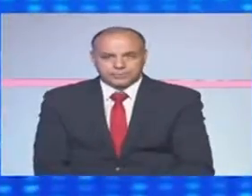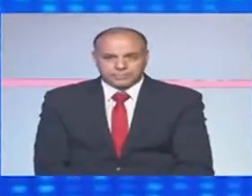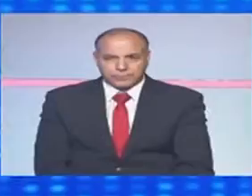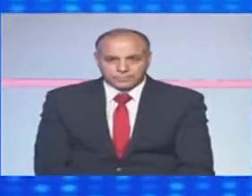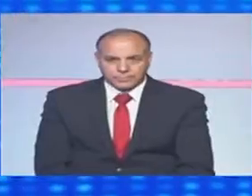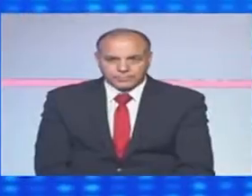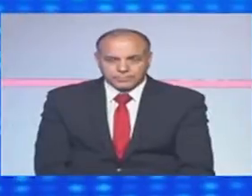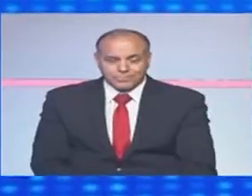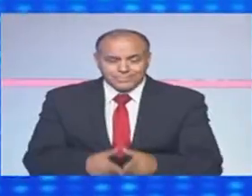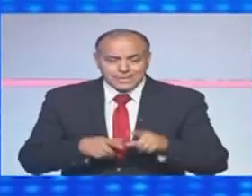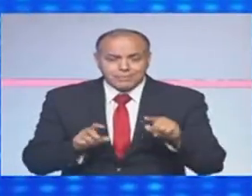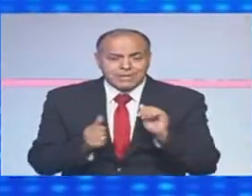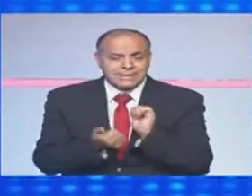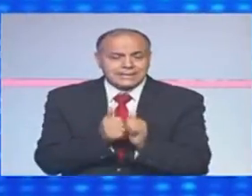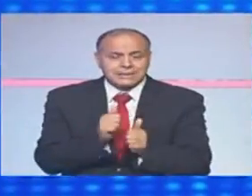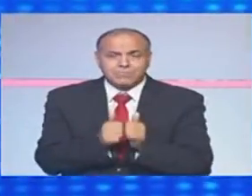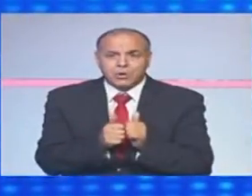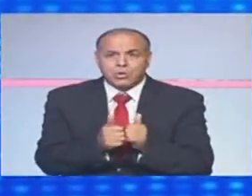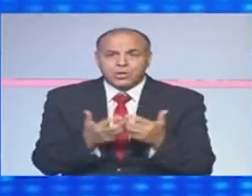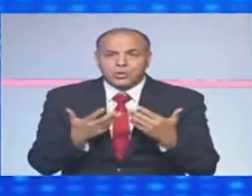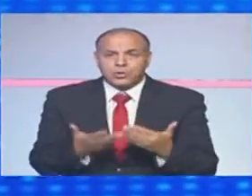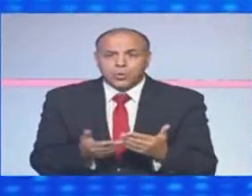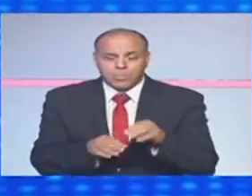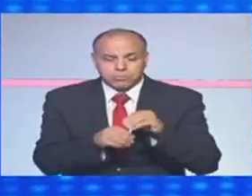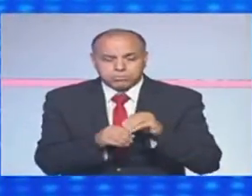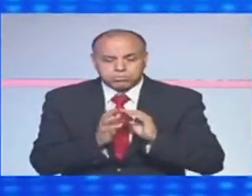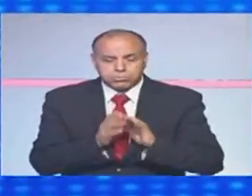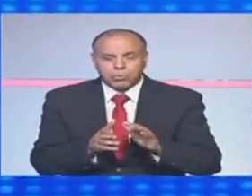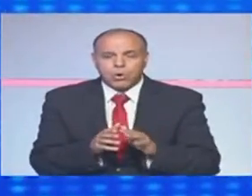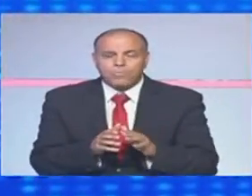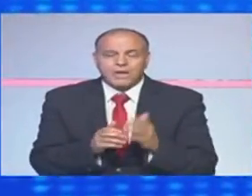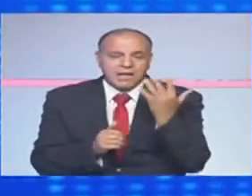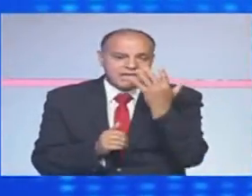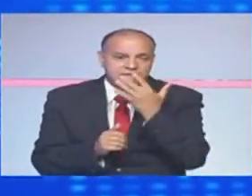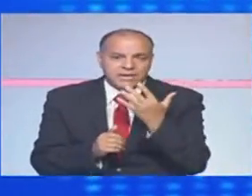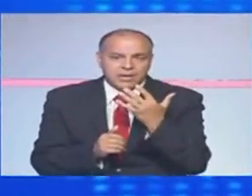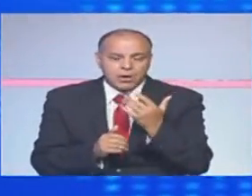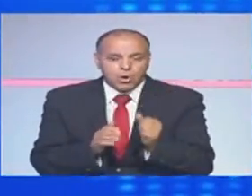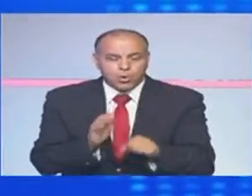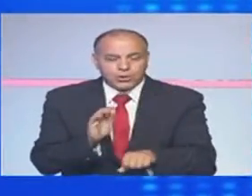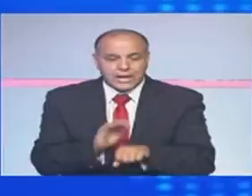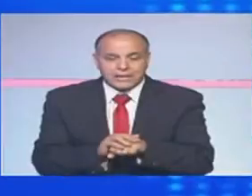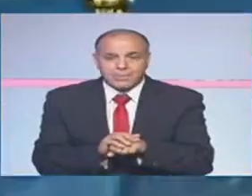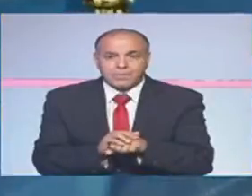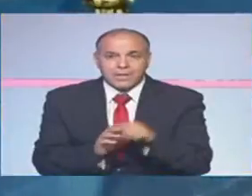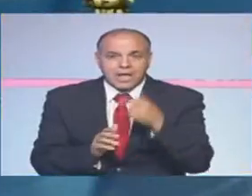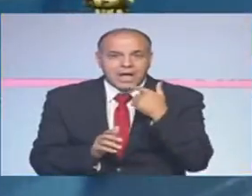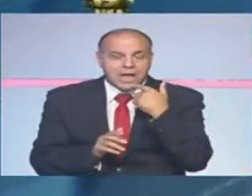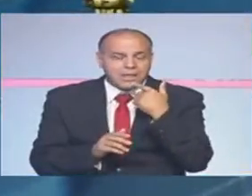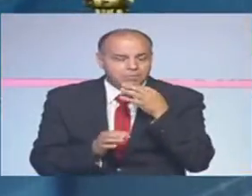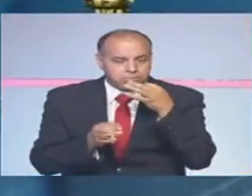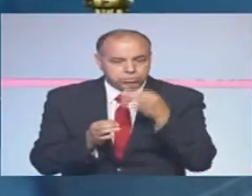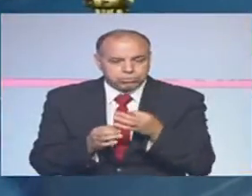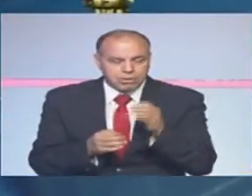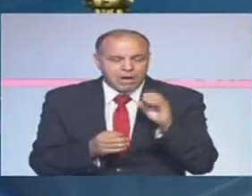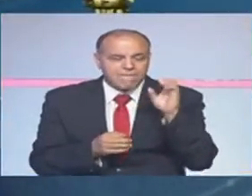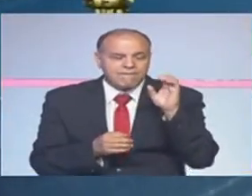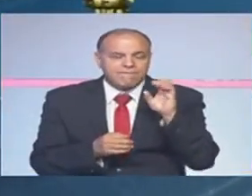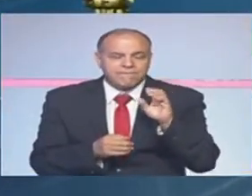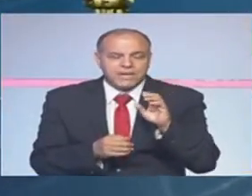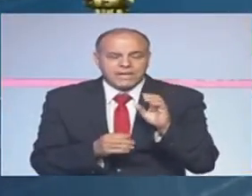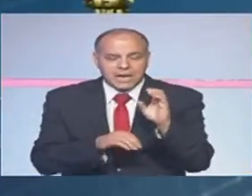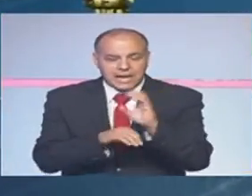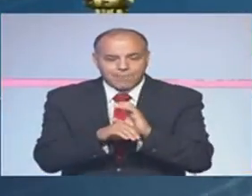في اخبار الرياضه وضعت قرعه كاس امم افريقيا لكره القدم المقرره بالكاميرون العام